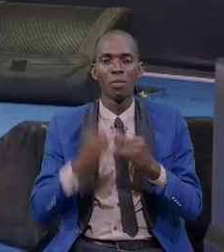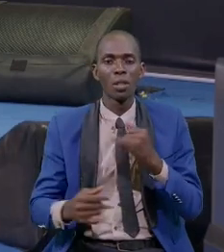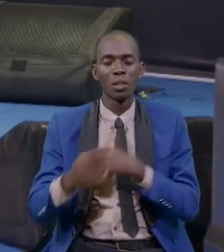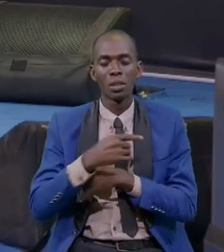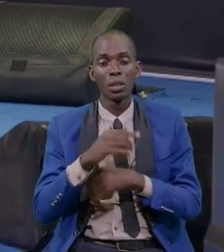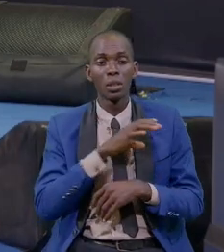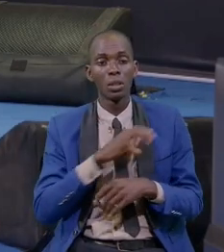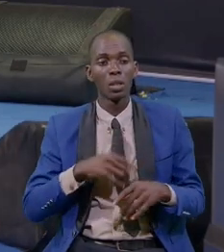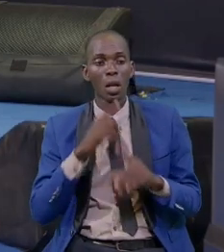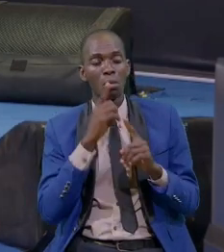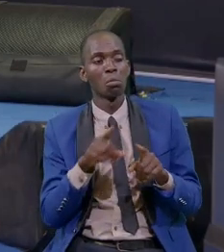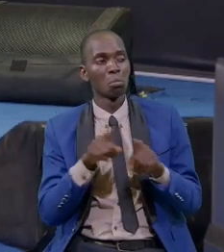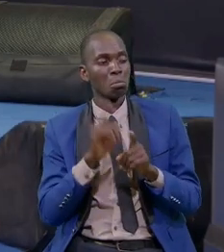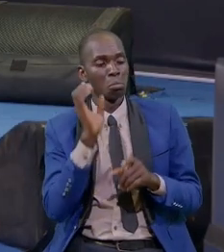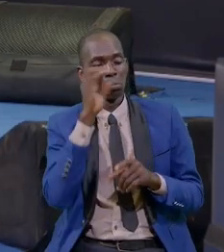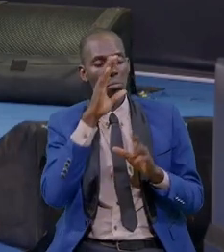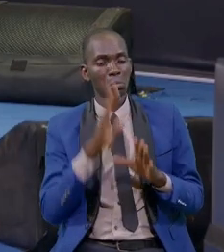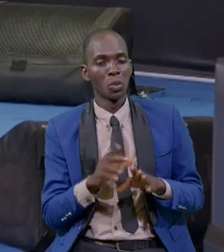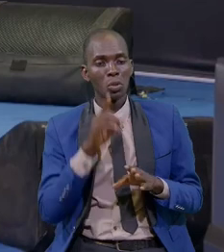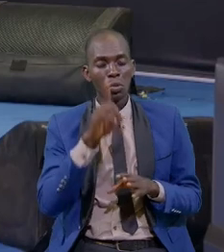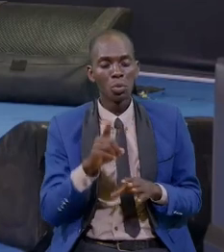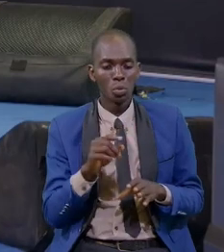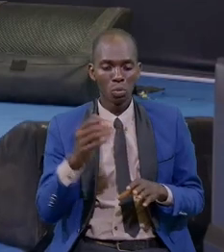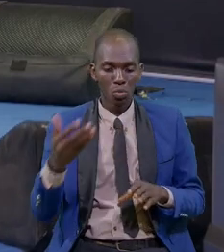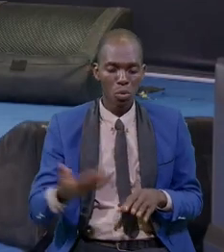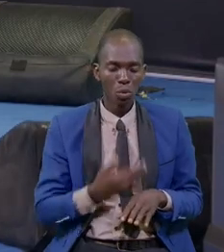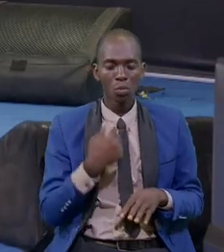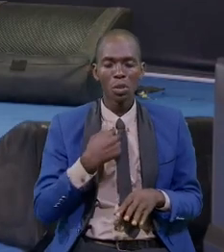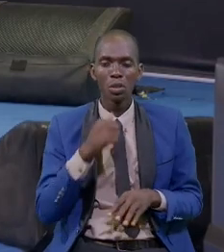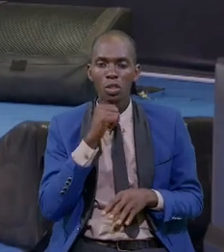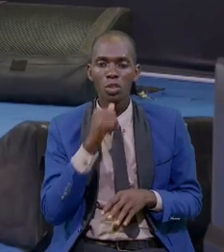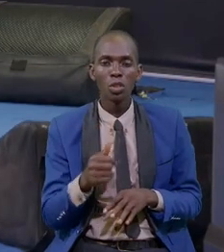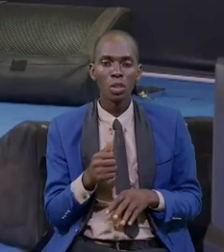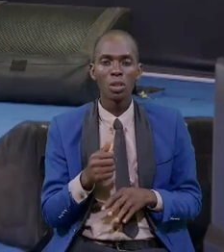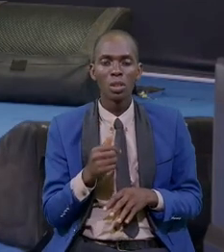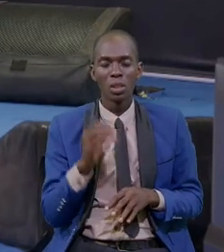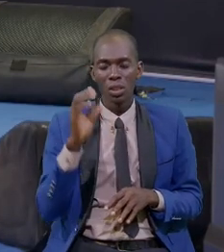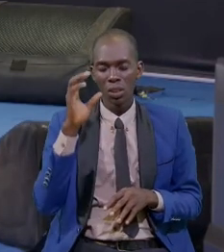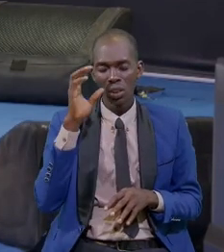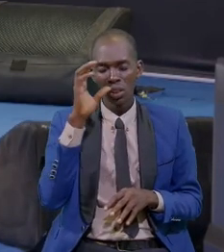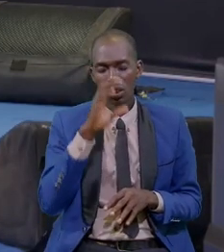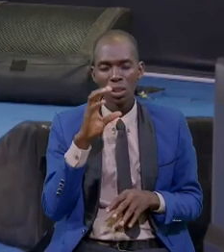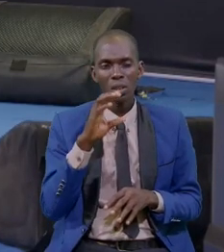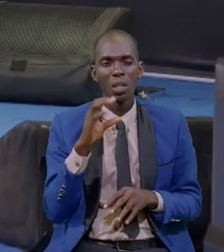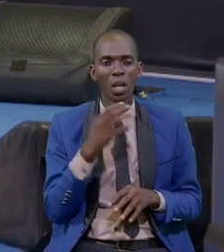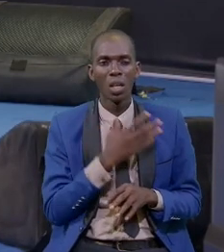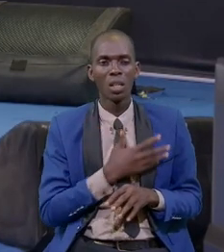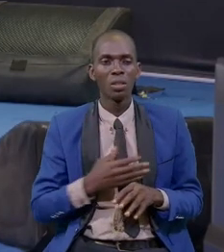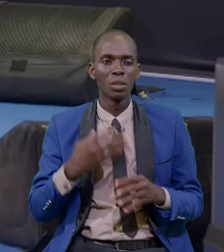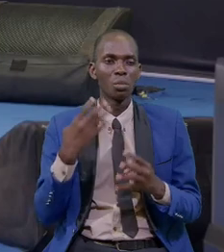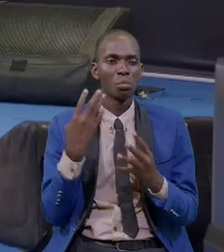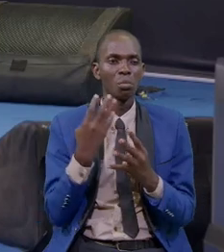pas recueilli. J'étais nu. Et vous ne m'avez pas vêtu. J'étais malade et en prison. Et vous ne m'avez